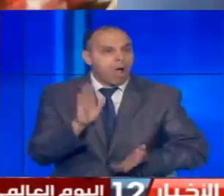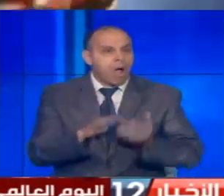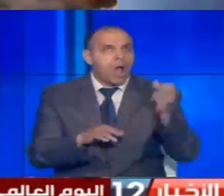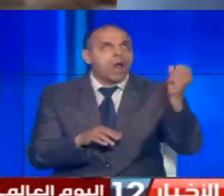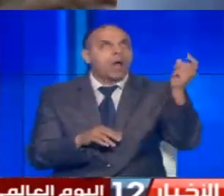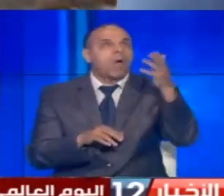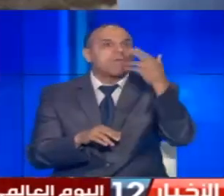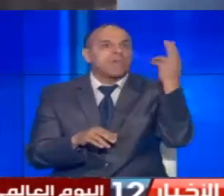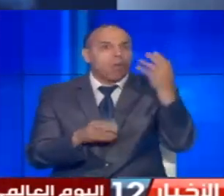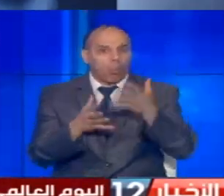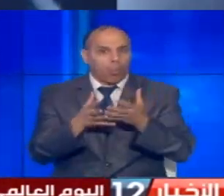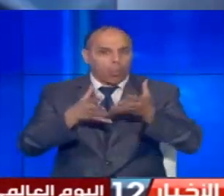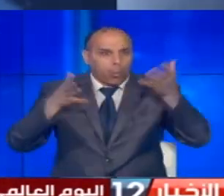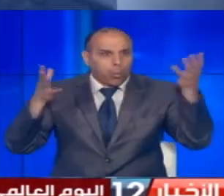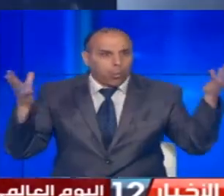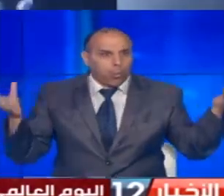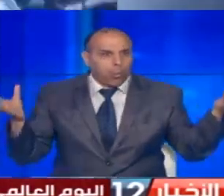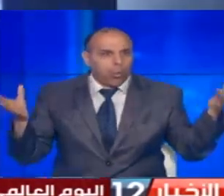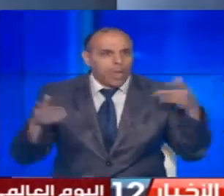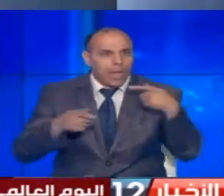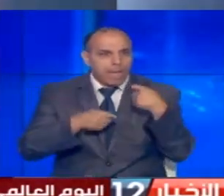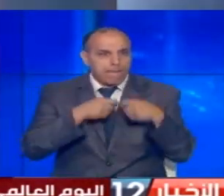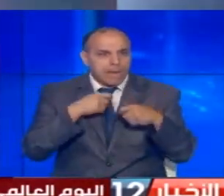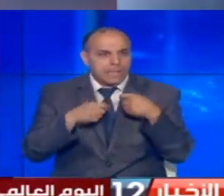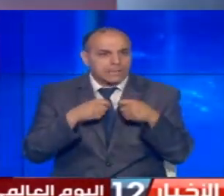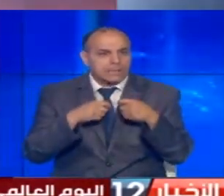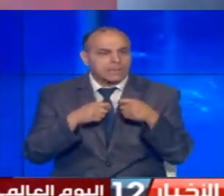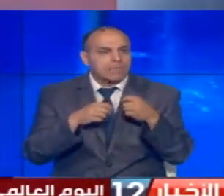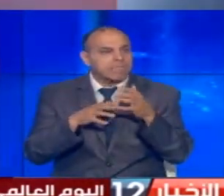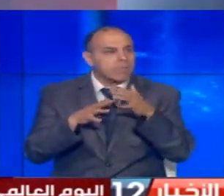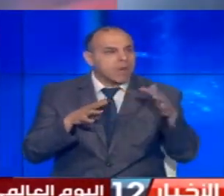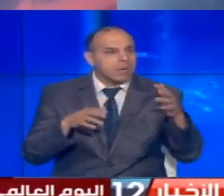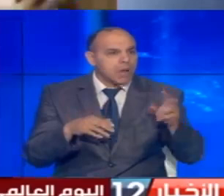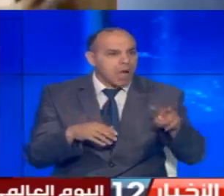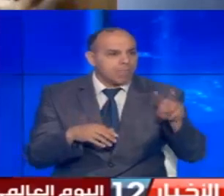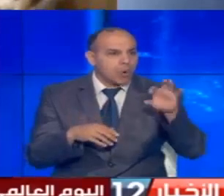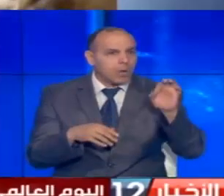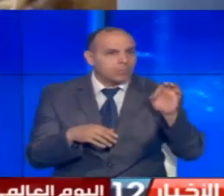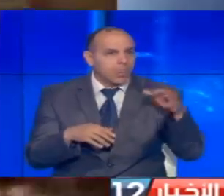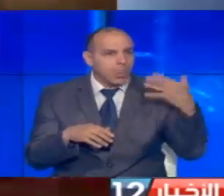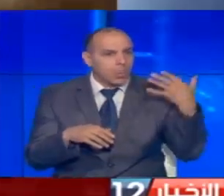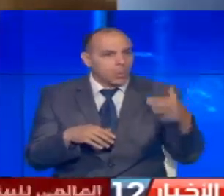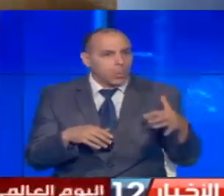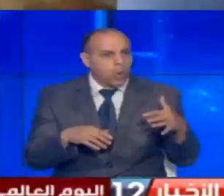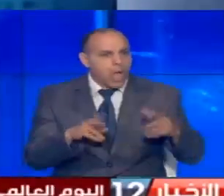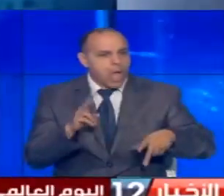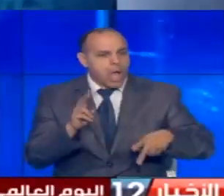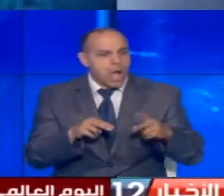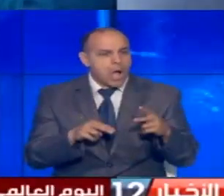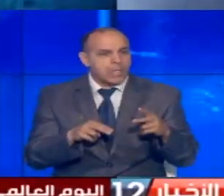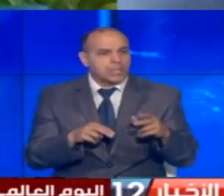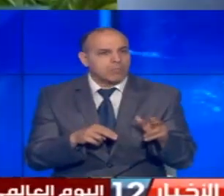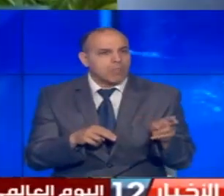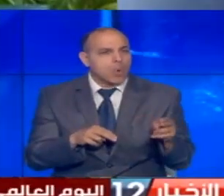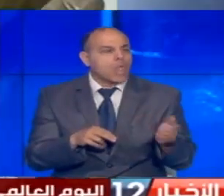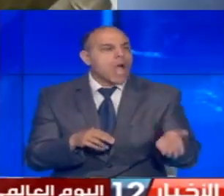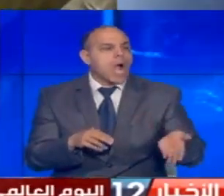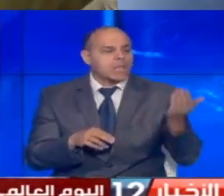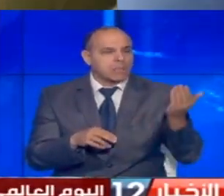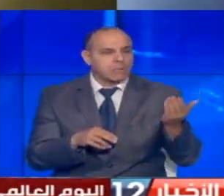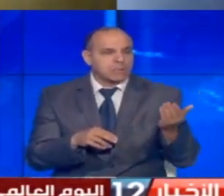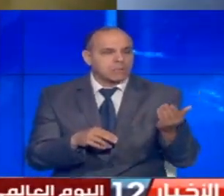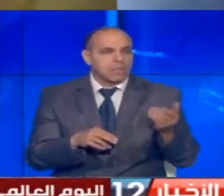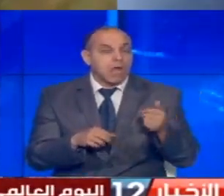في مجرتنا، سيكون البلاستيك في محيطاتنا بحلول عام 2050 أكثر من الأسماك. يستخدم